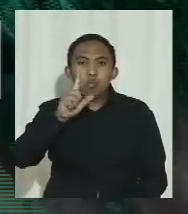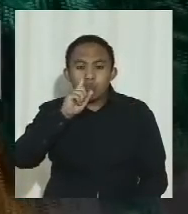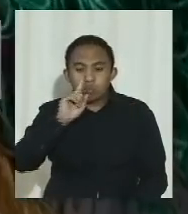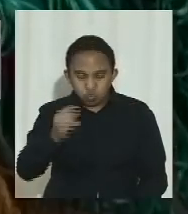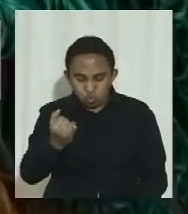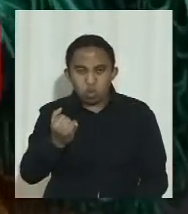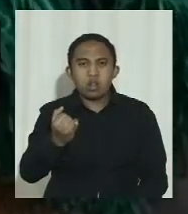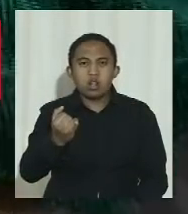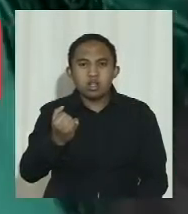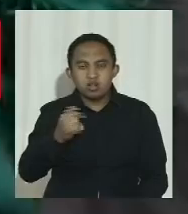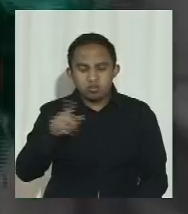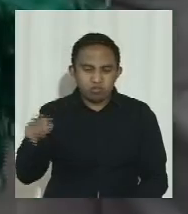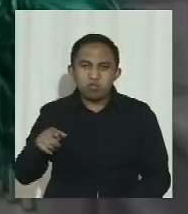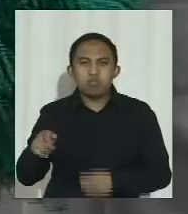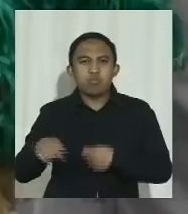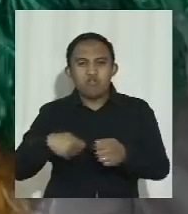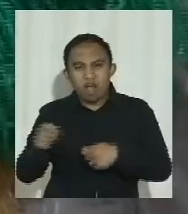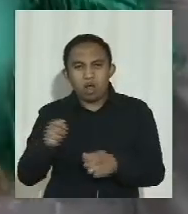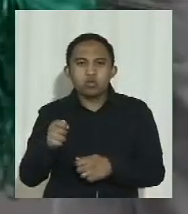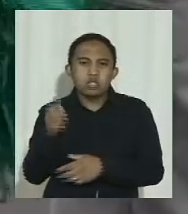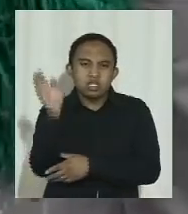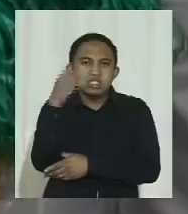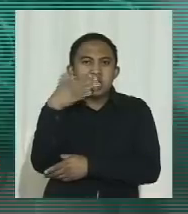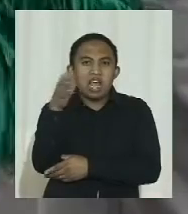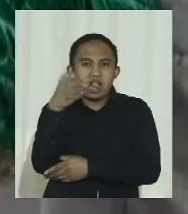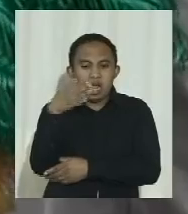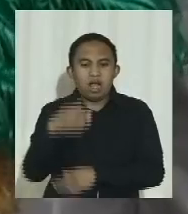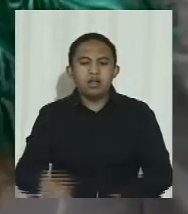no fotoana hivarotan'izy ireo ny sainam-pirenena.